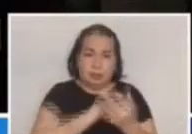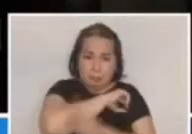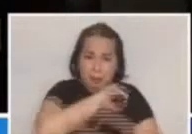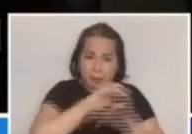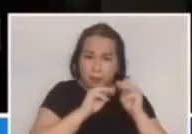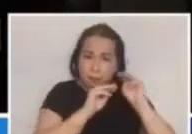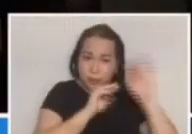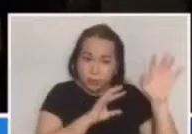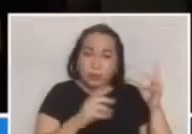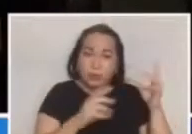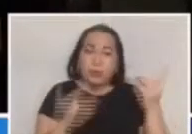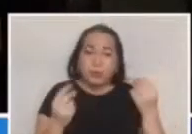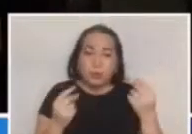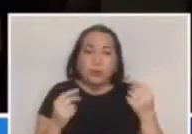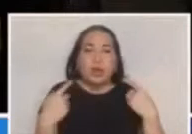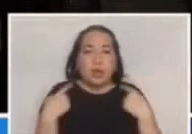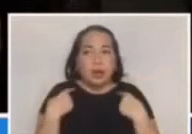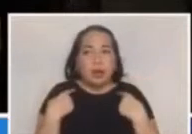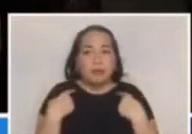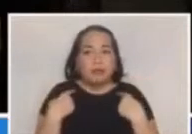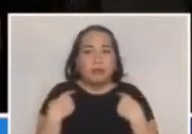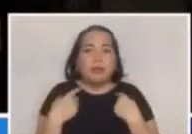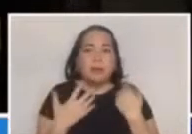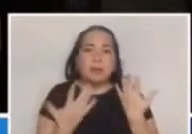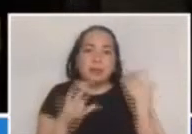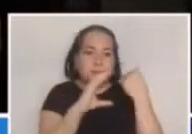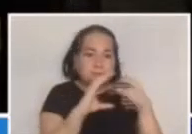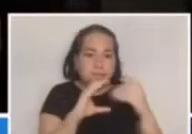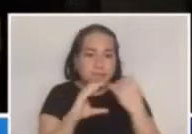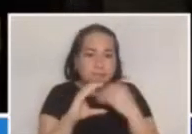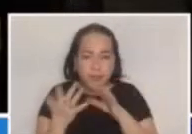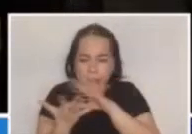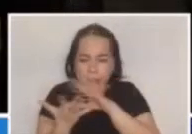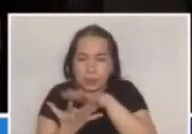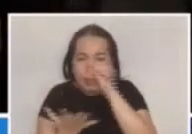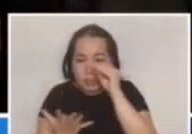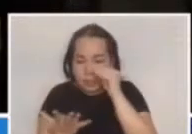bilang paghahanda nila sa new normal para sa sektor ng edukasyon.